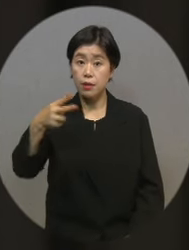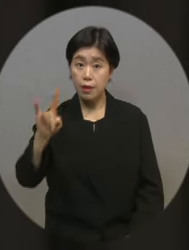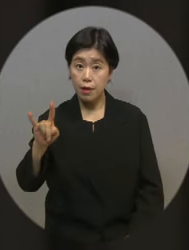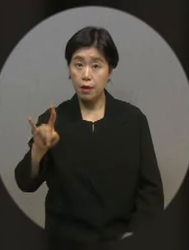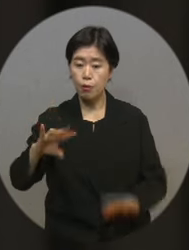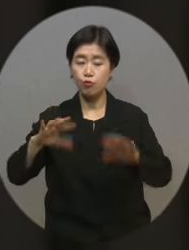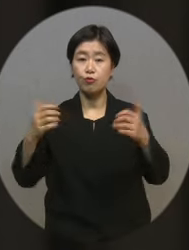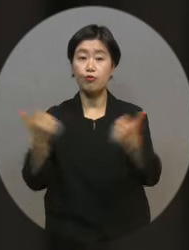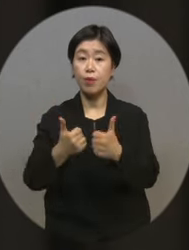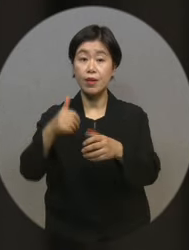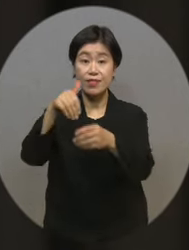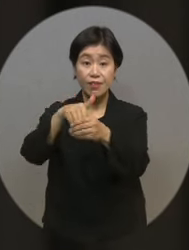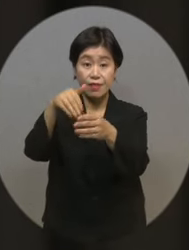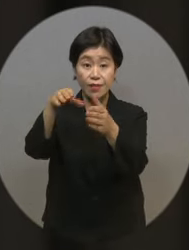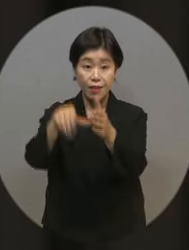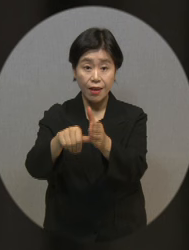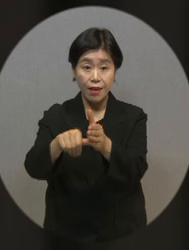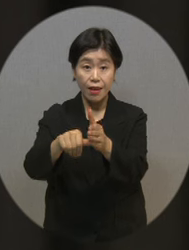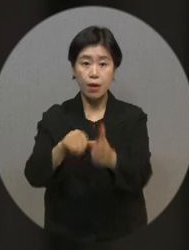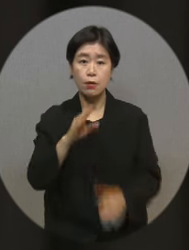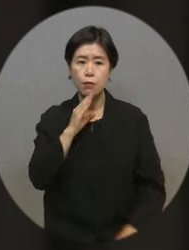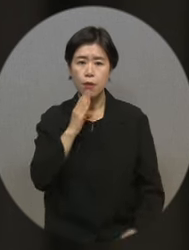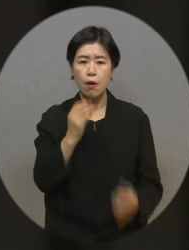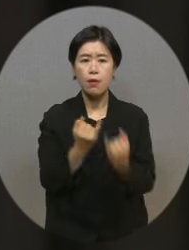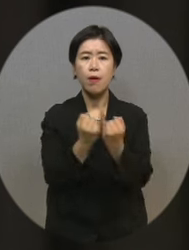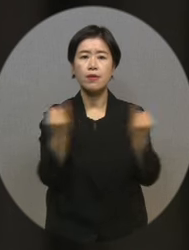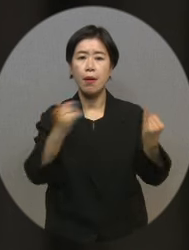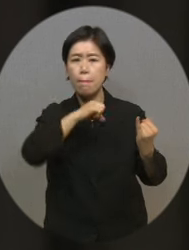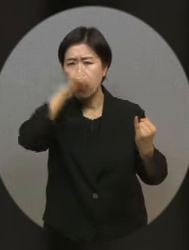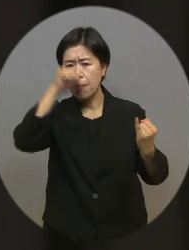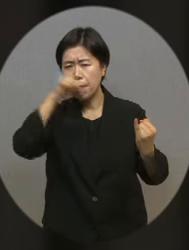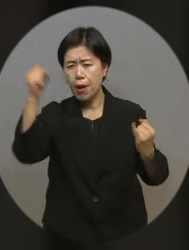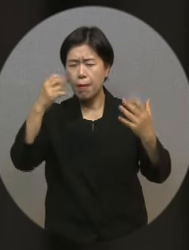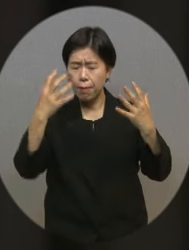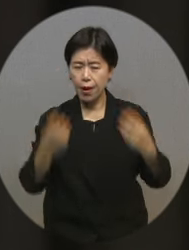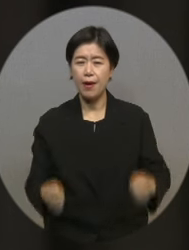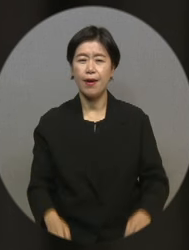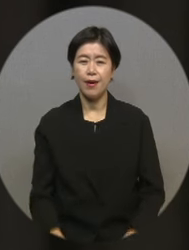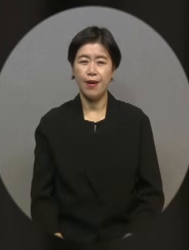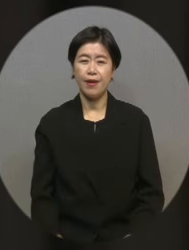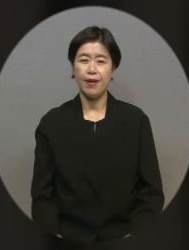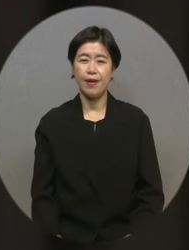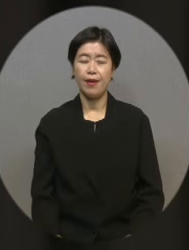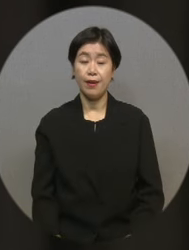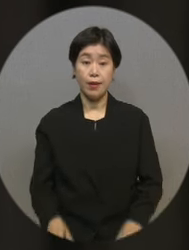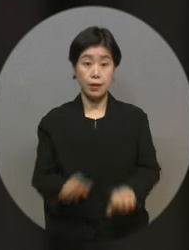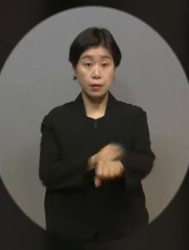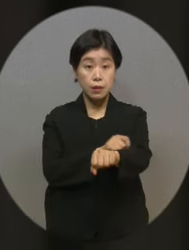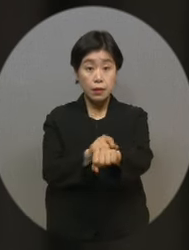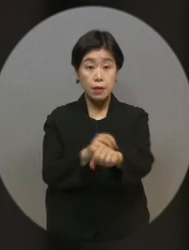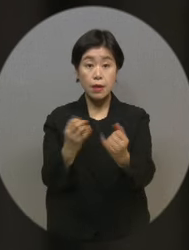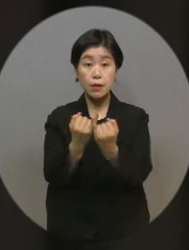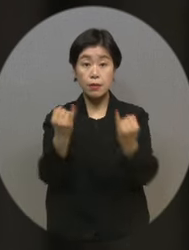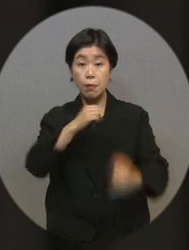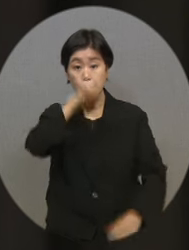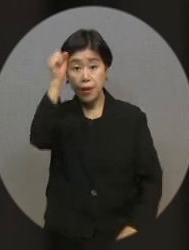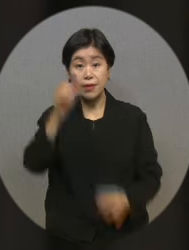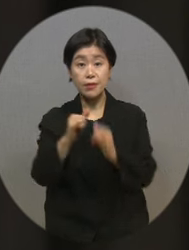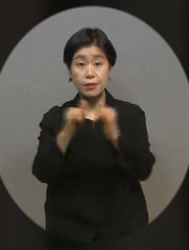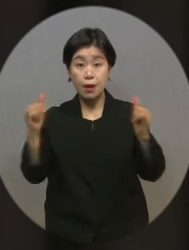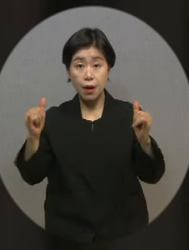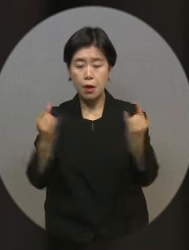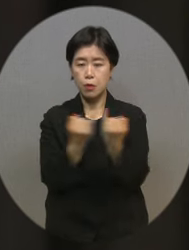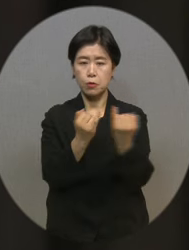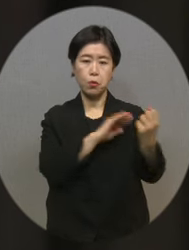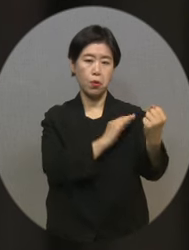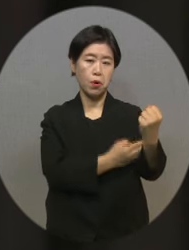선거에서는 역대 가장 많은 여성 당선인이 배출됐다고 합니다. 특히 여성 당선인들은 여성의